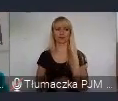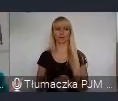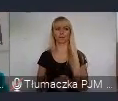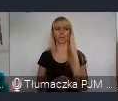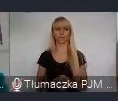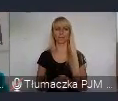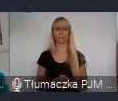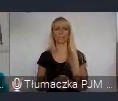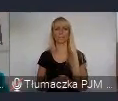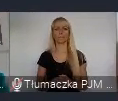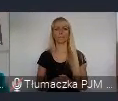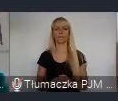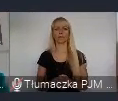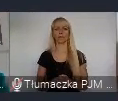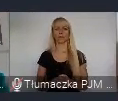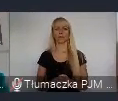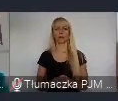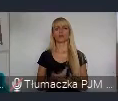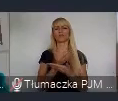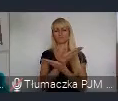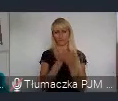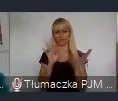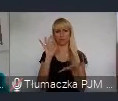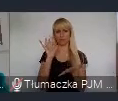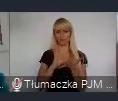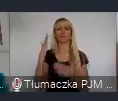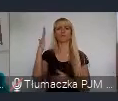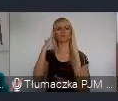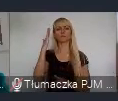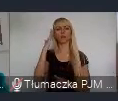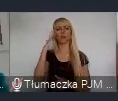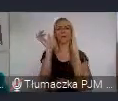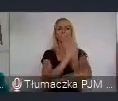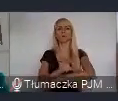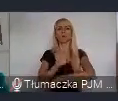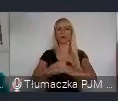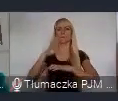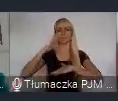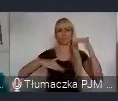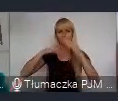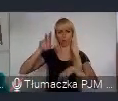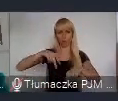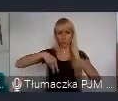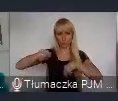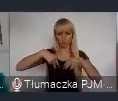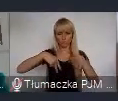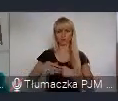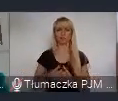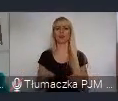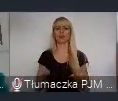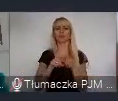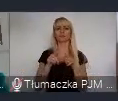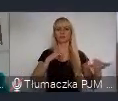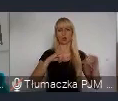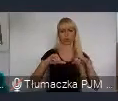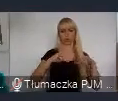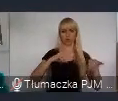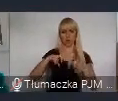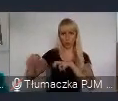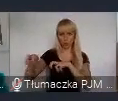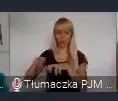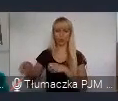znany świetnie Państwu program budowy 100 autostrad, inwestycje związane z zarządzaniem ruchem, projekty